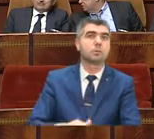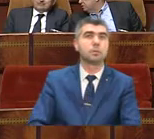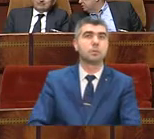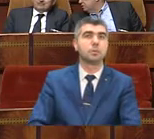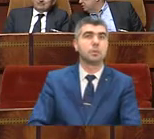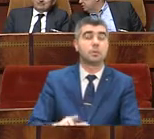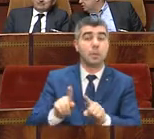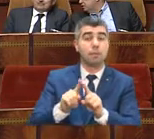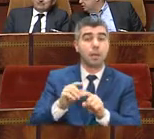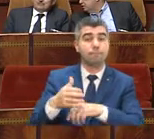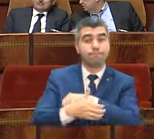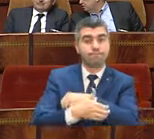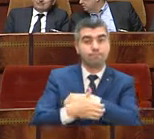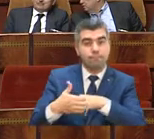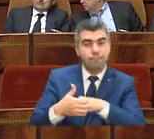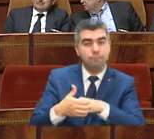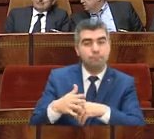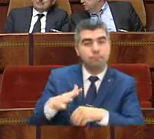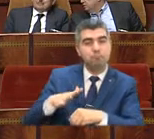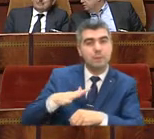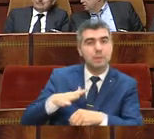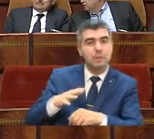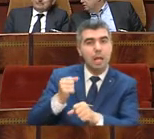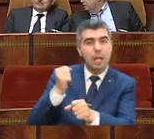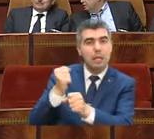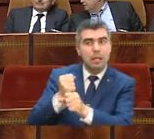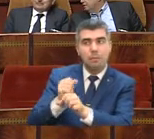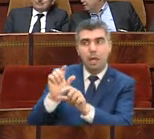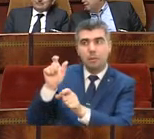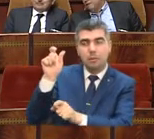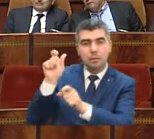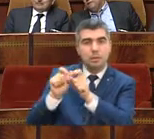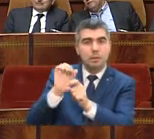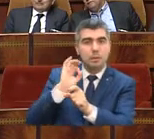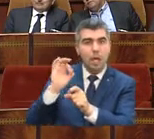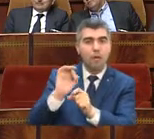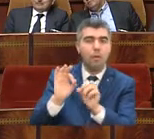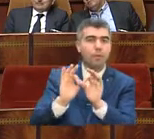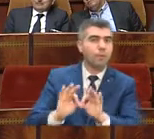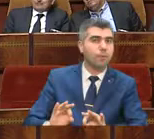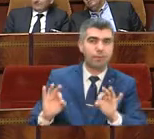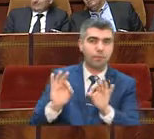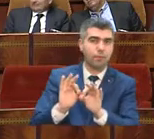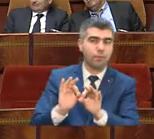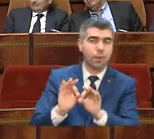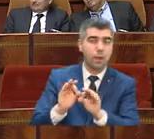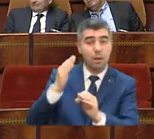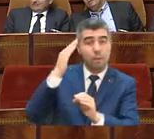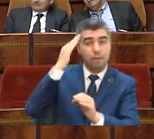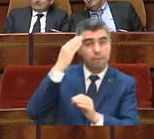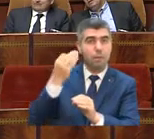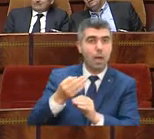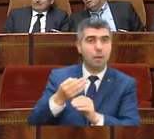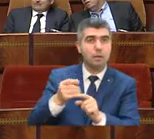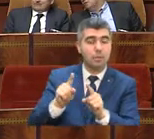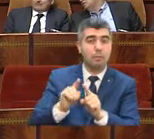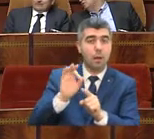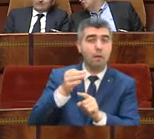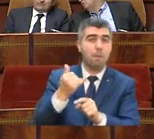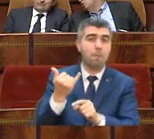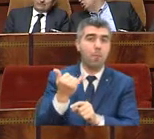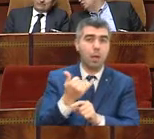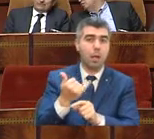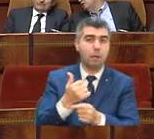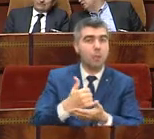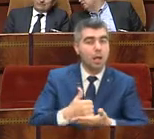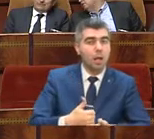أفقر المدن من ناحية تشغيل مادي ومعنوي؟ ففاس تستاهل إعادة التفاتة، فهي